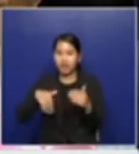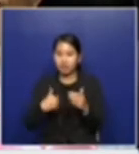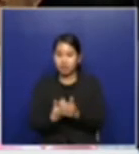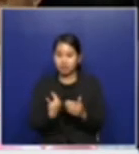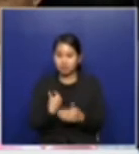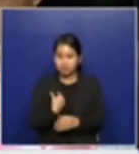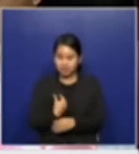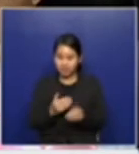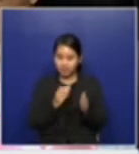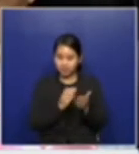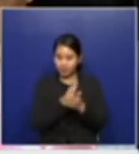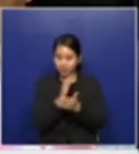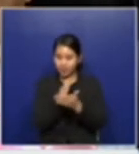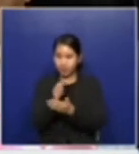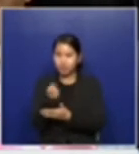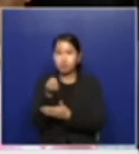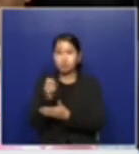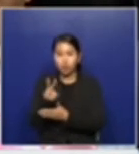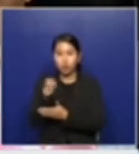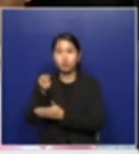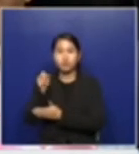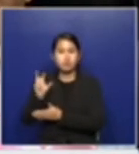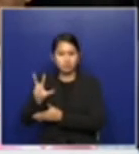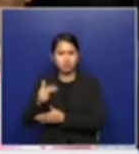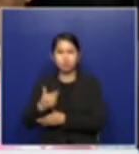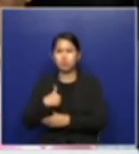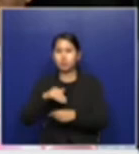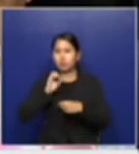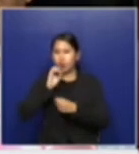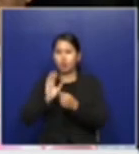แต่ละด้านยกตัวอย่างมา1ชิ้นงาน